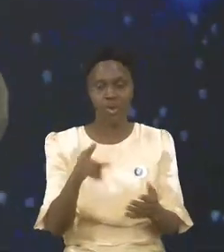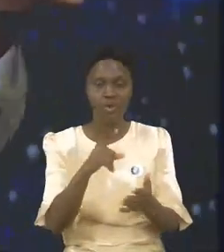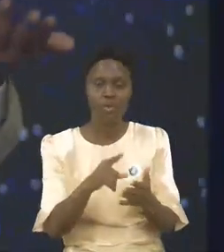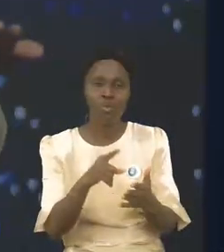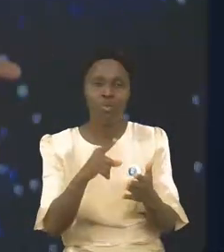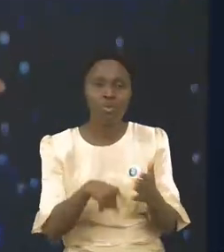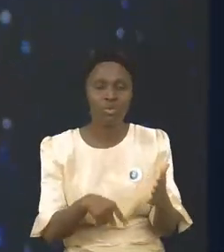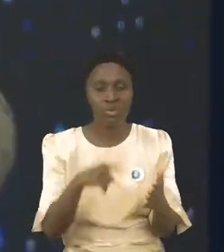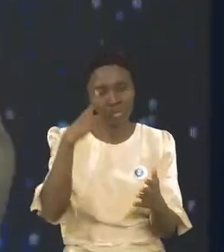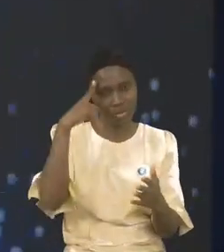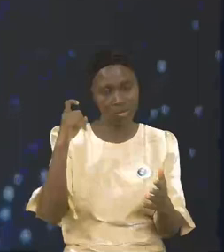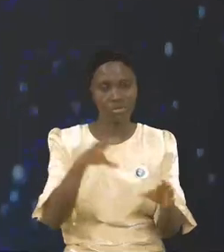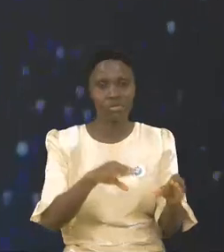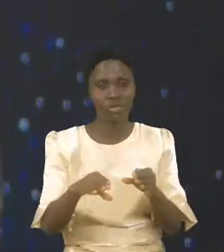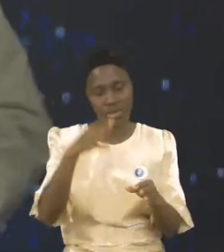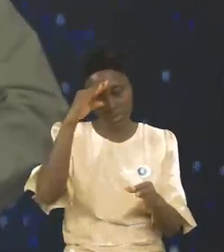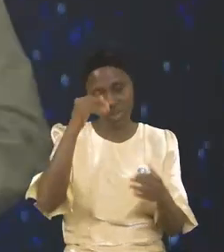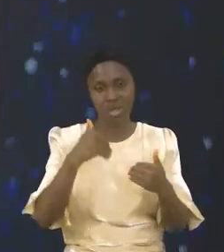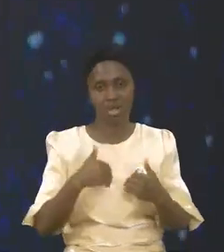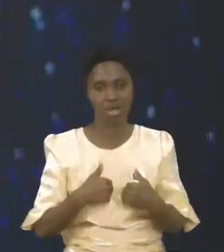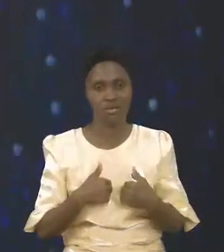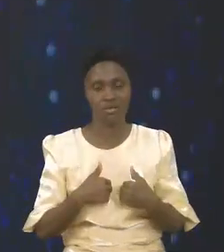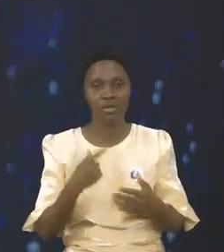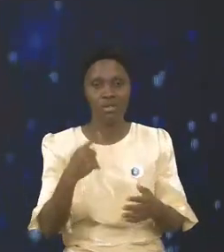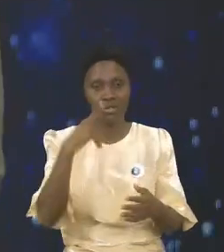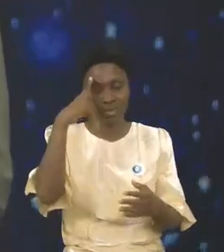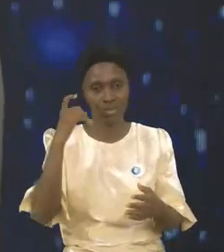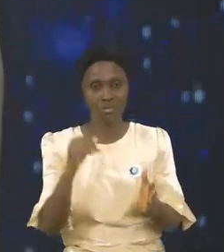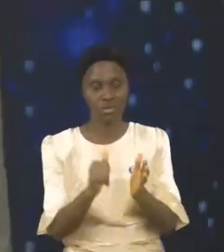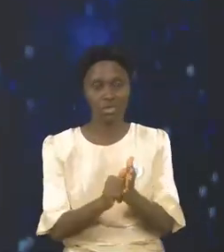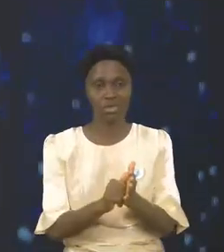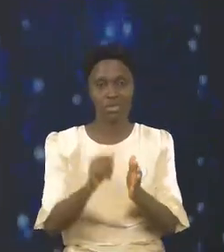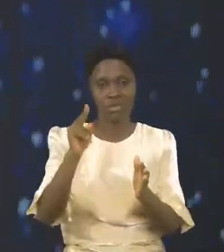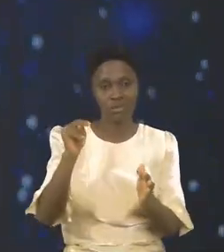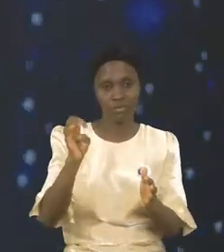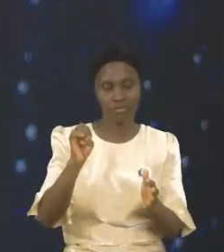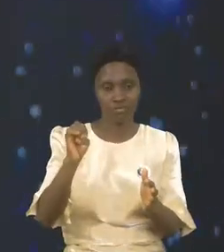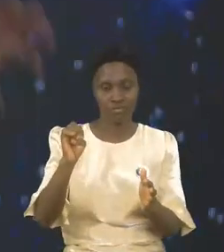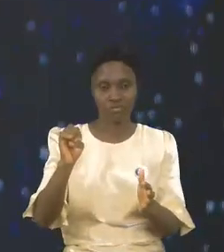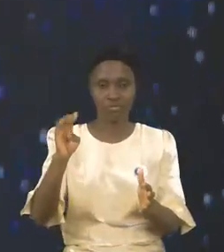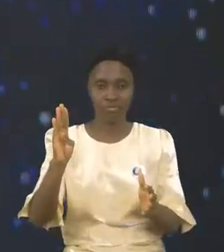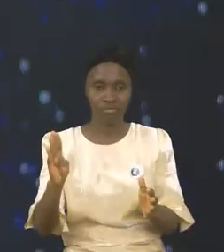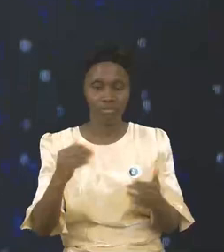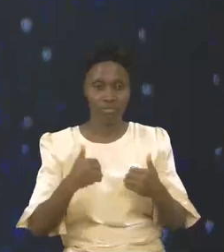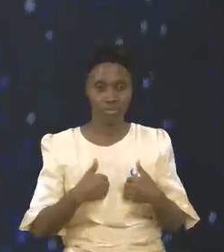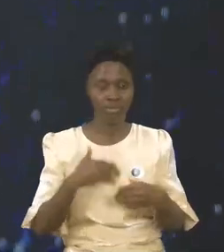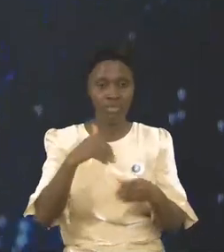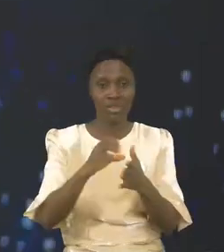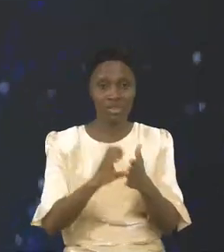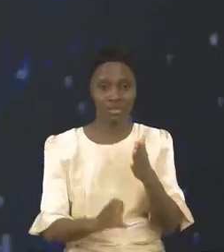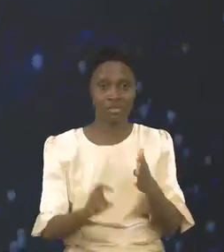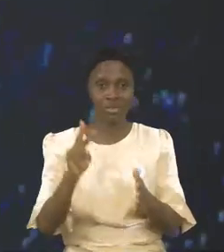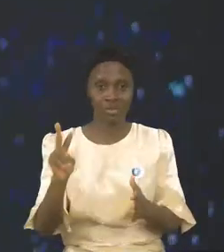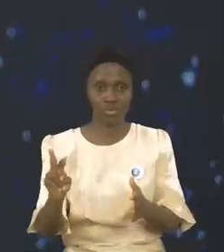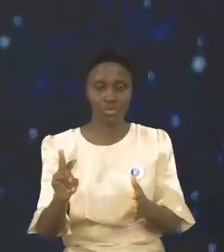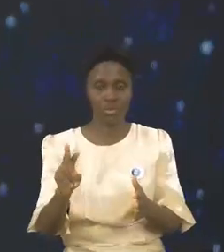le songe lui est parvenu. Quel songe a-t-il? Au fait, ceci est similaire au songe